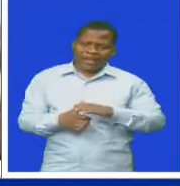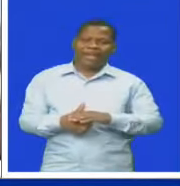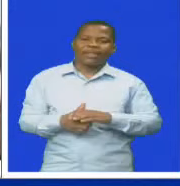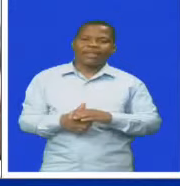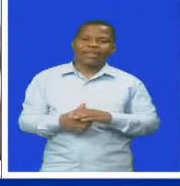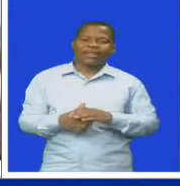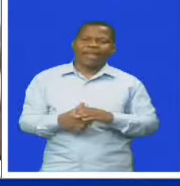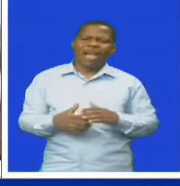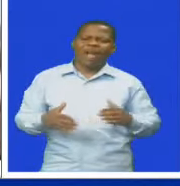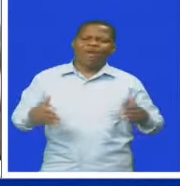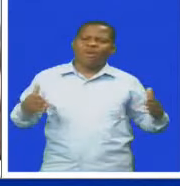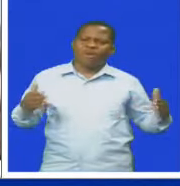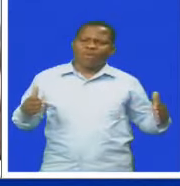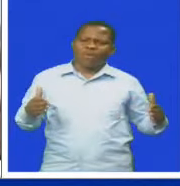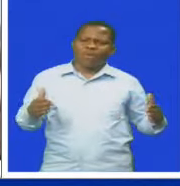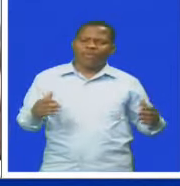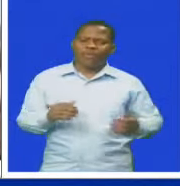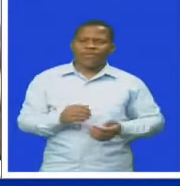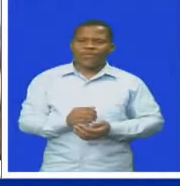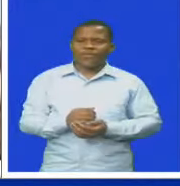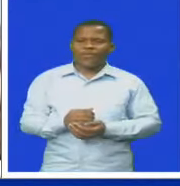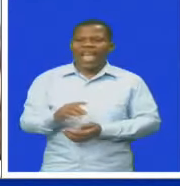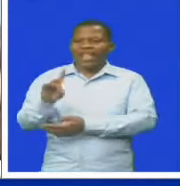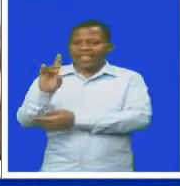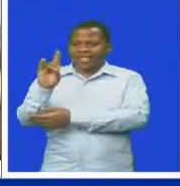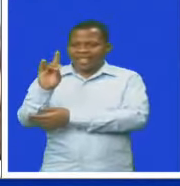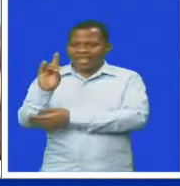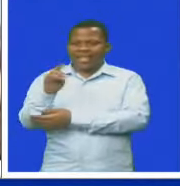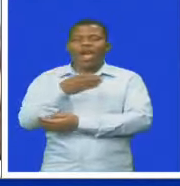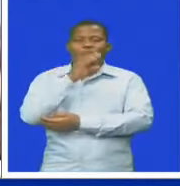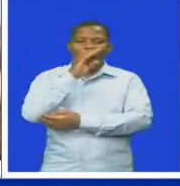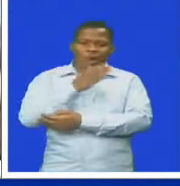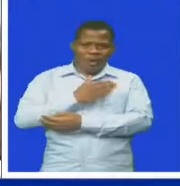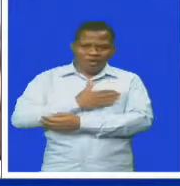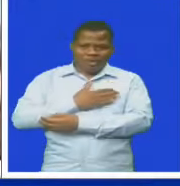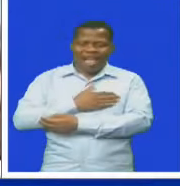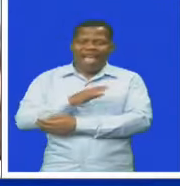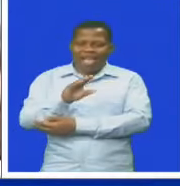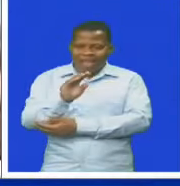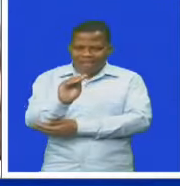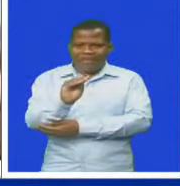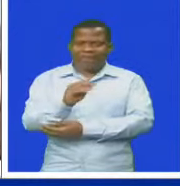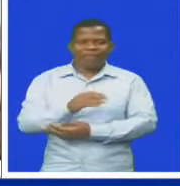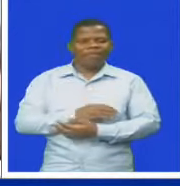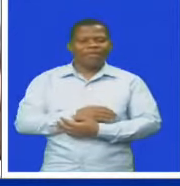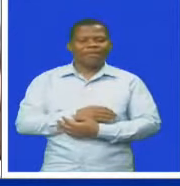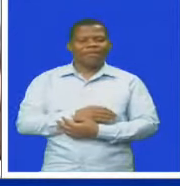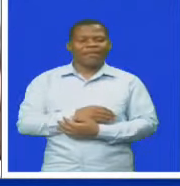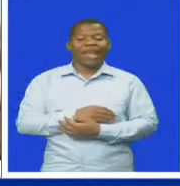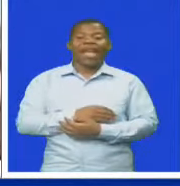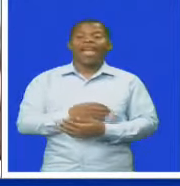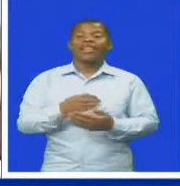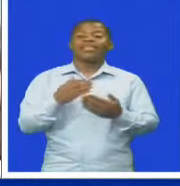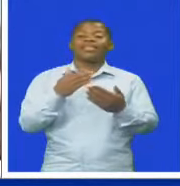emanti cela nje siveni ukuthi sinakekele tilwane taso kulokushisa lokukhona